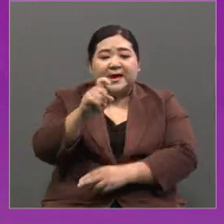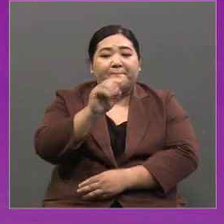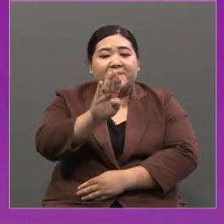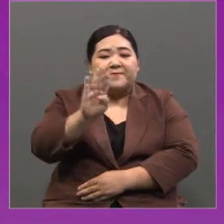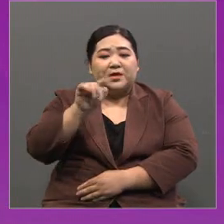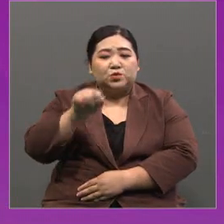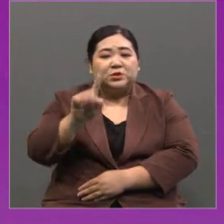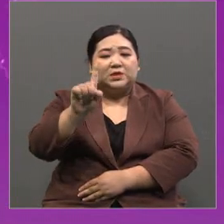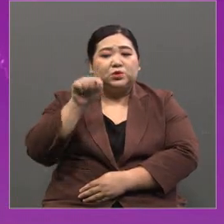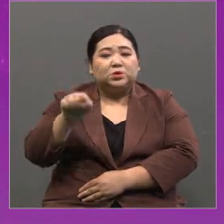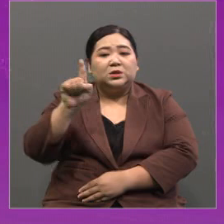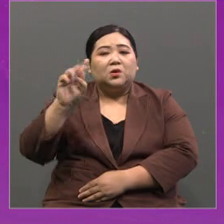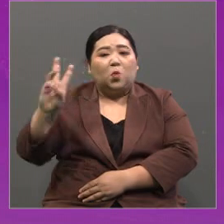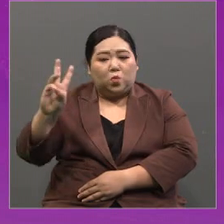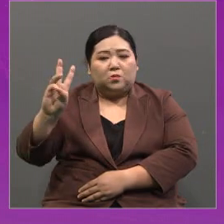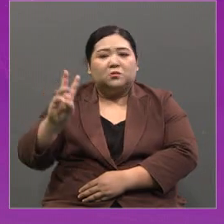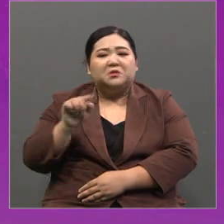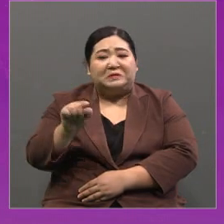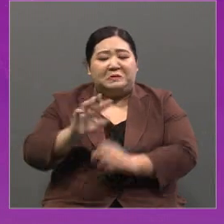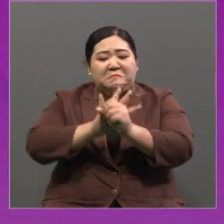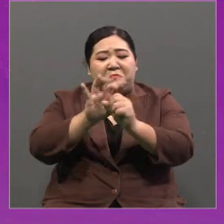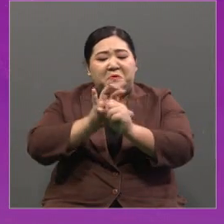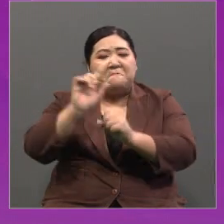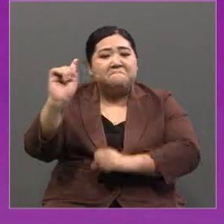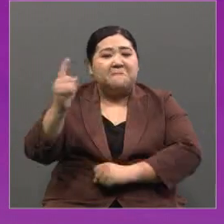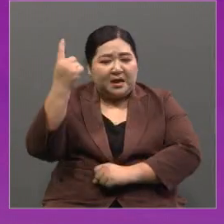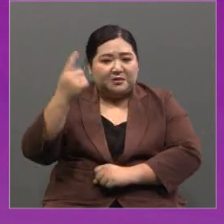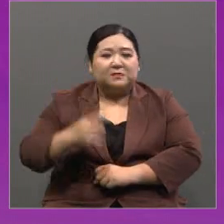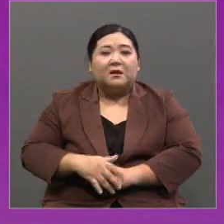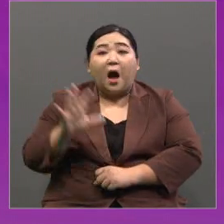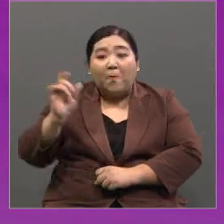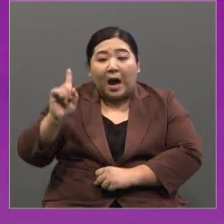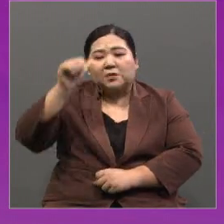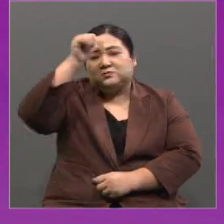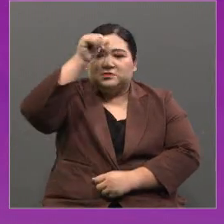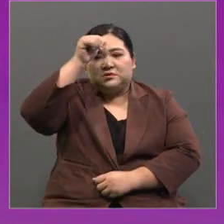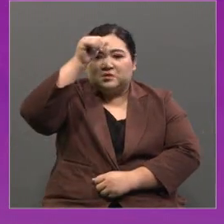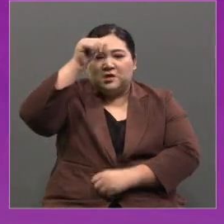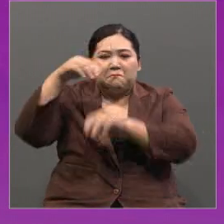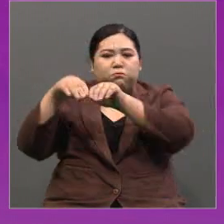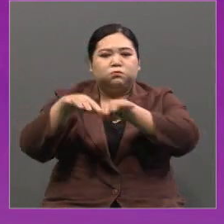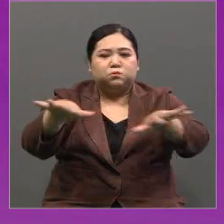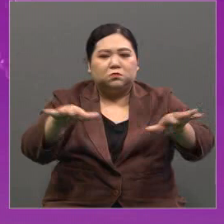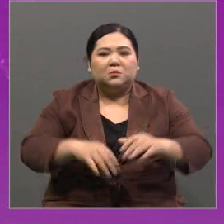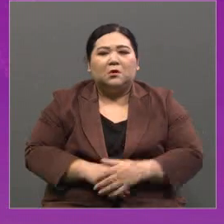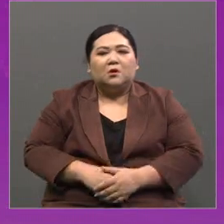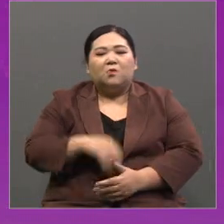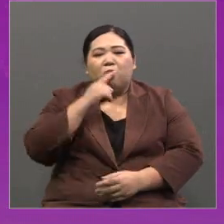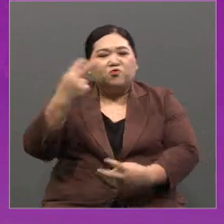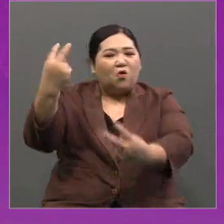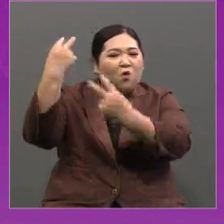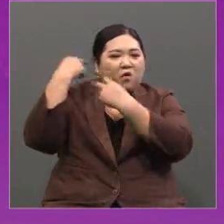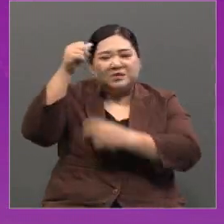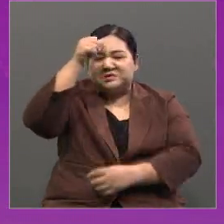XBB.1.16 ค่ะคือสายพันธุ์ย่อยตัวนี้มันถือกำเนิดมาจากในส่วนของประเทศอินเดียคือหลายคนพอบอกว่าถ้าอินเดียย้อนกลับไ